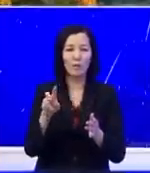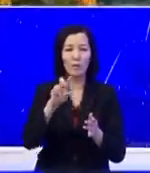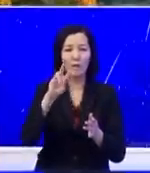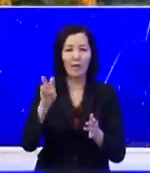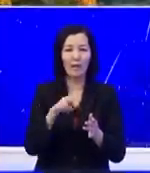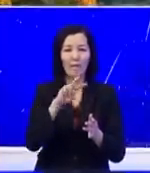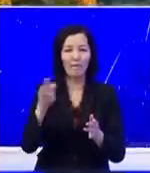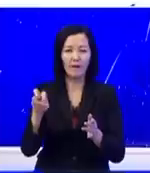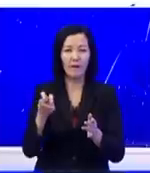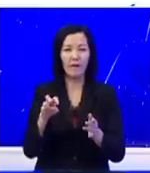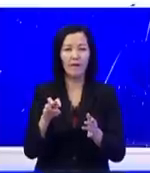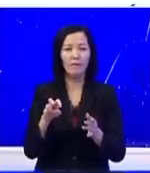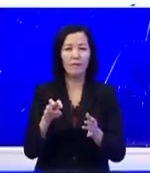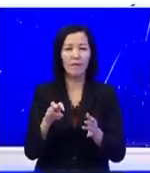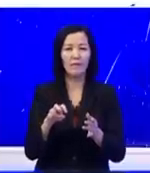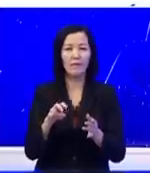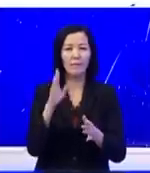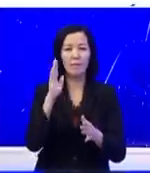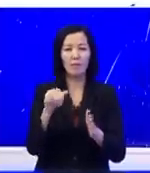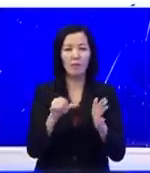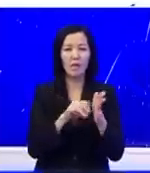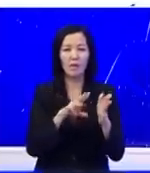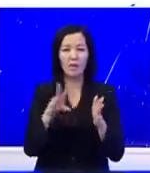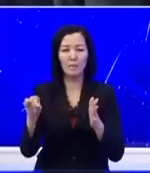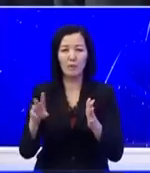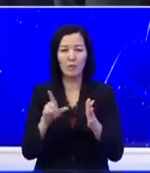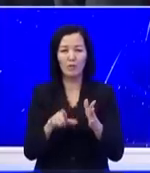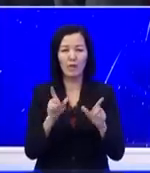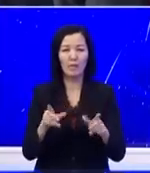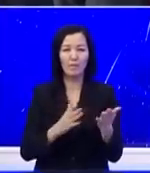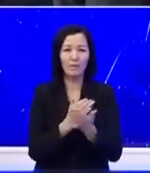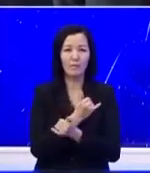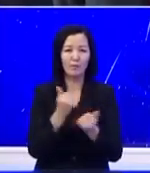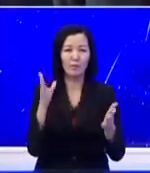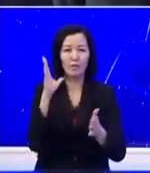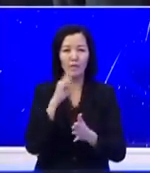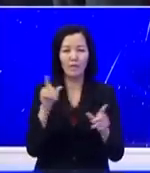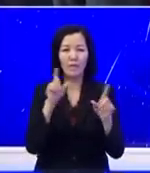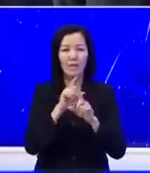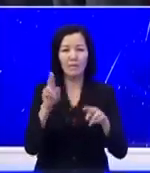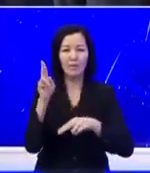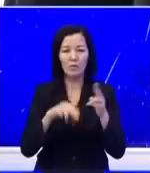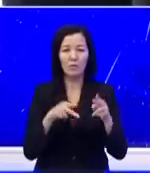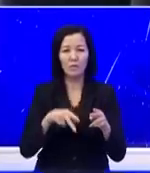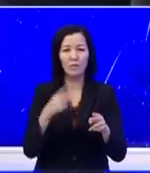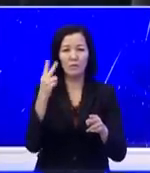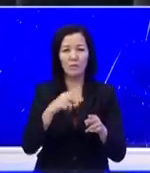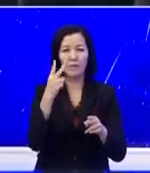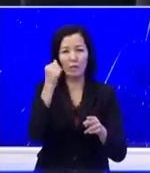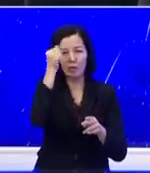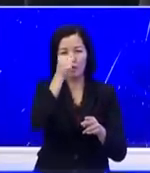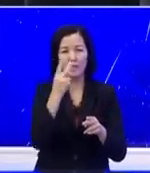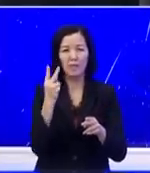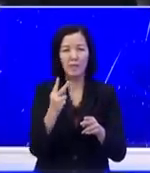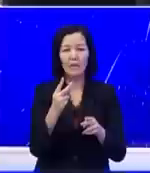метр. Болашақта жылына 6 миллион жолаушыға қызмет көрсете алады. Аталған нысанның құрылысы 2022 жылдың